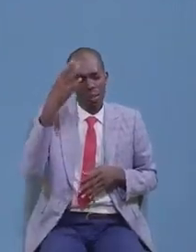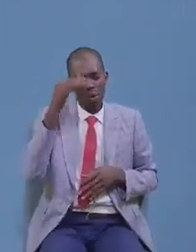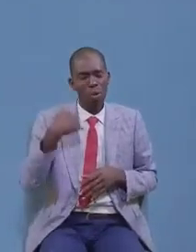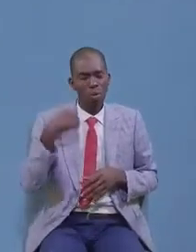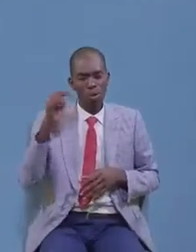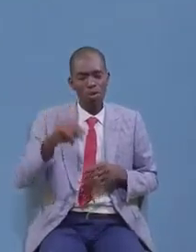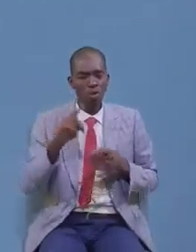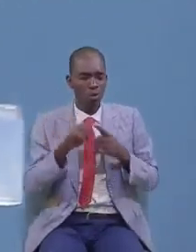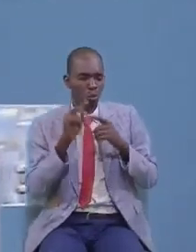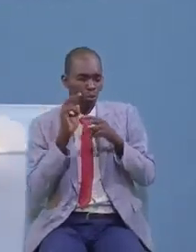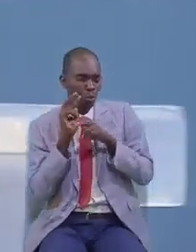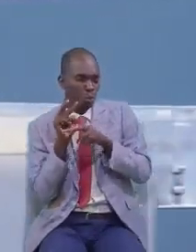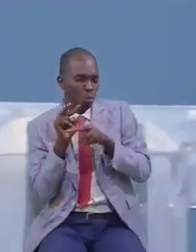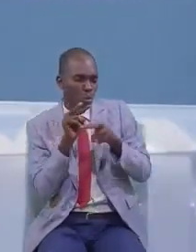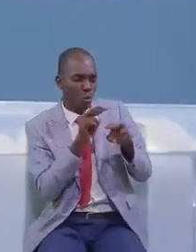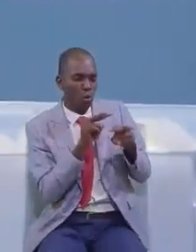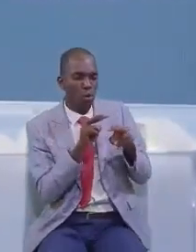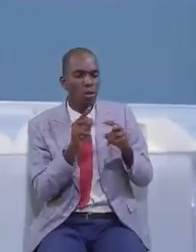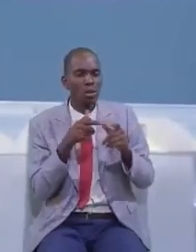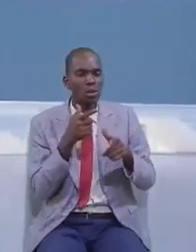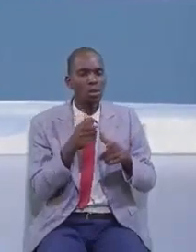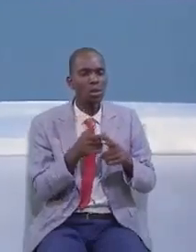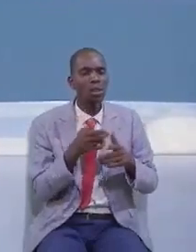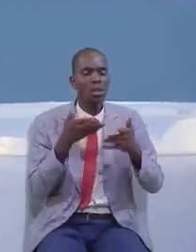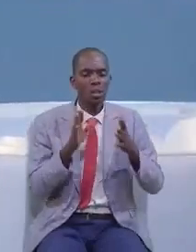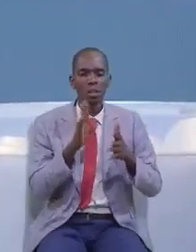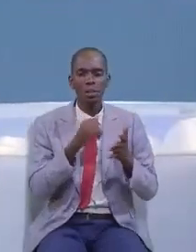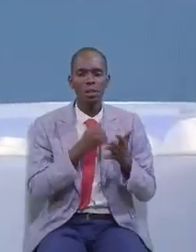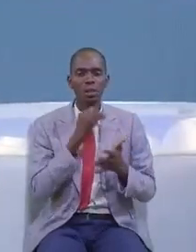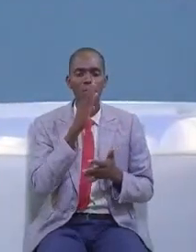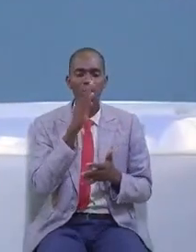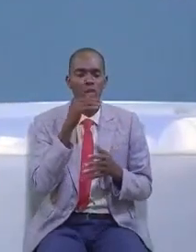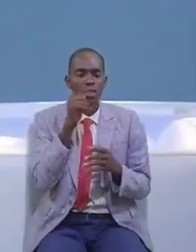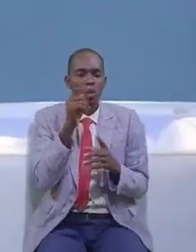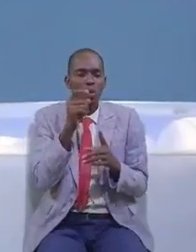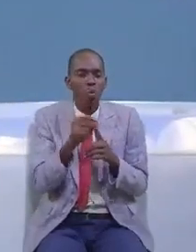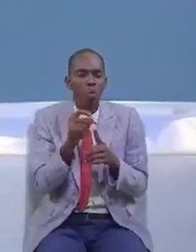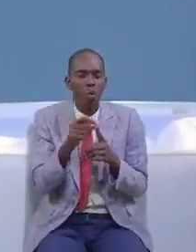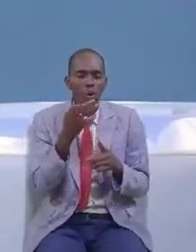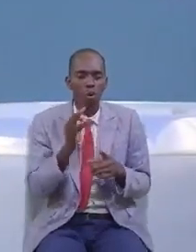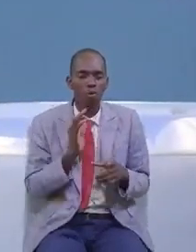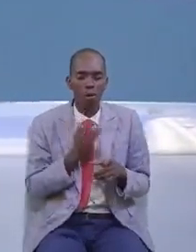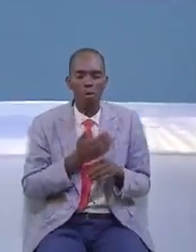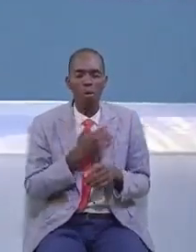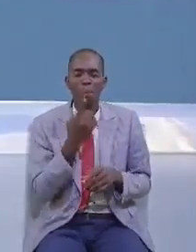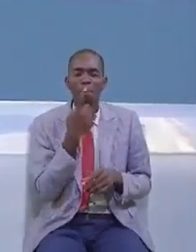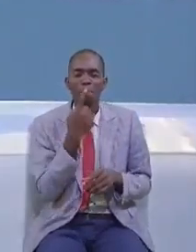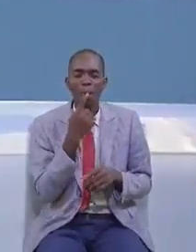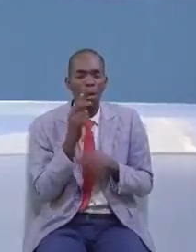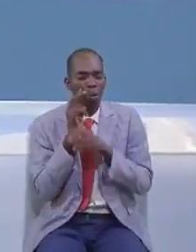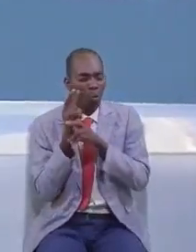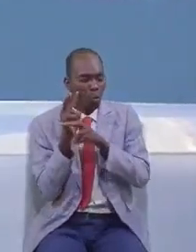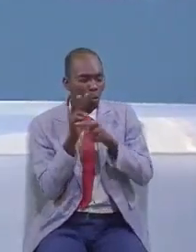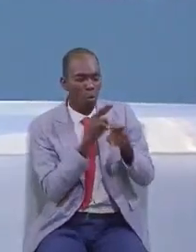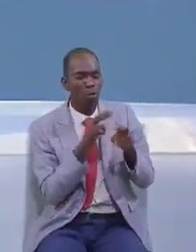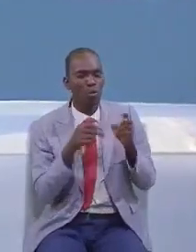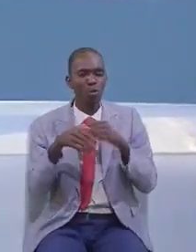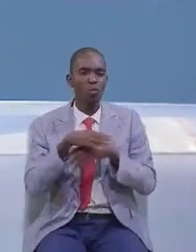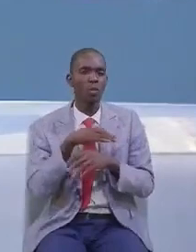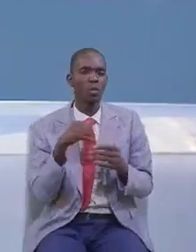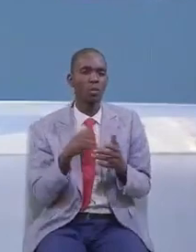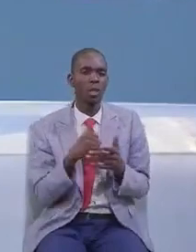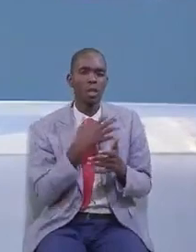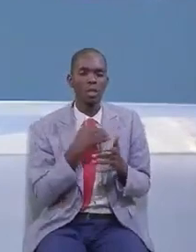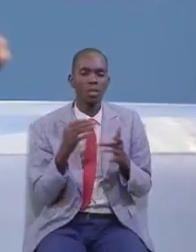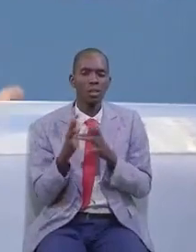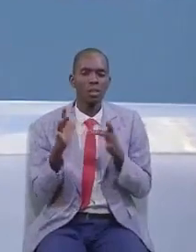గమనించుకోవాలి. The words of our mouth. మన నోటి మాటలు. And Jesus said, Yesaya